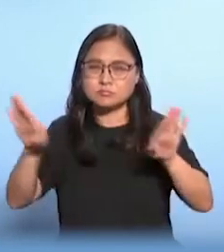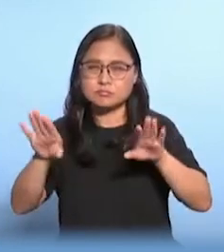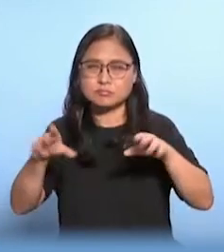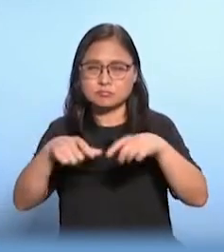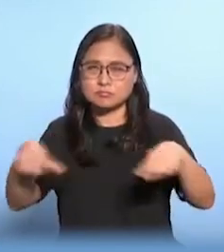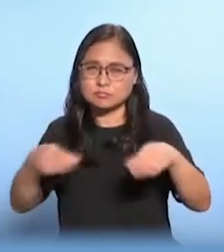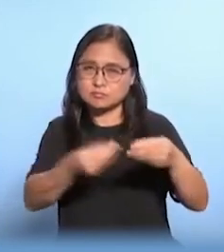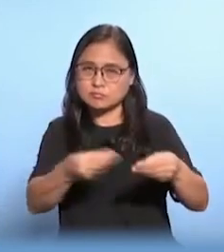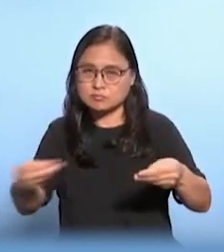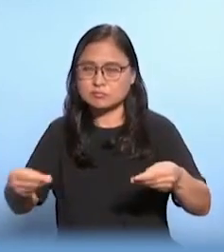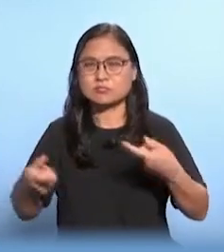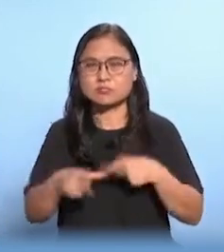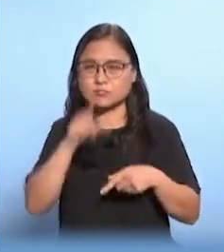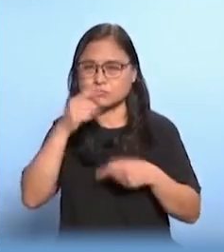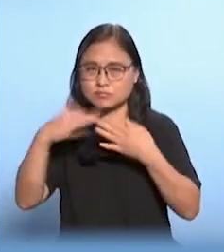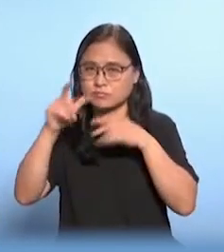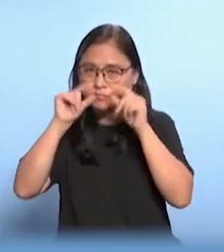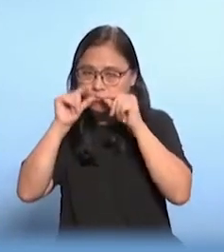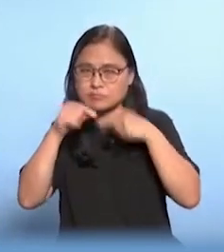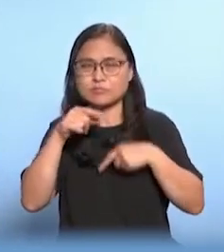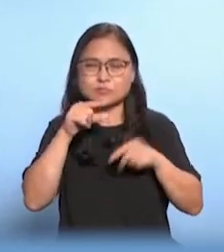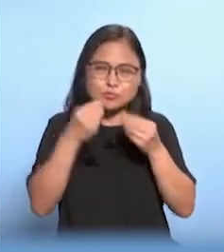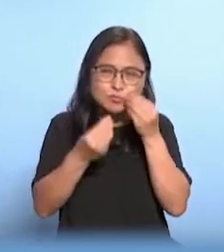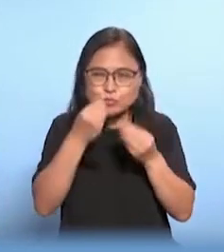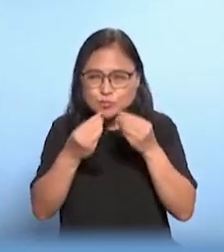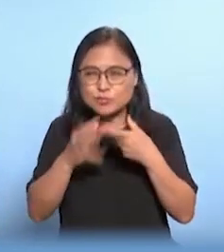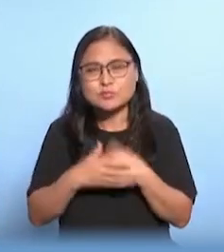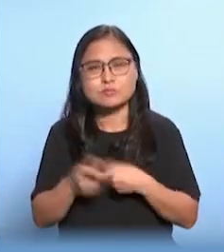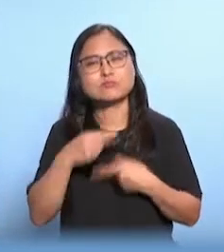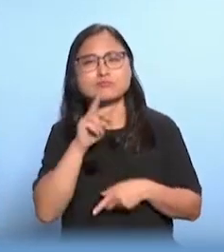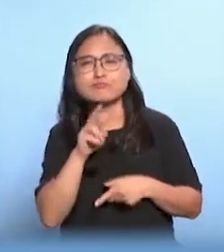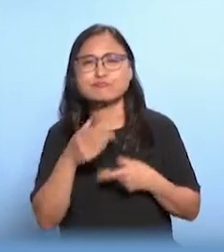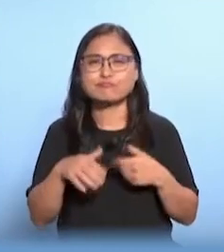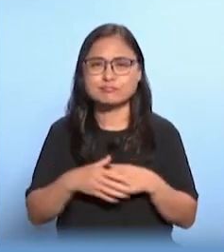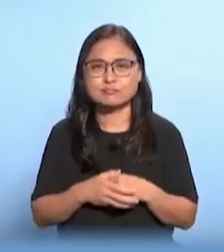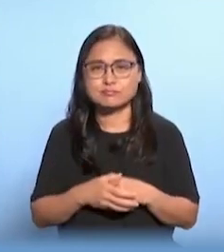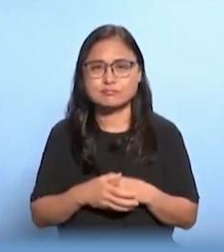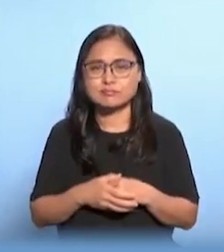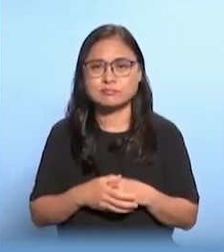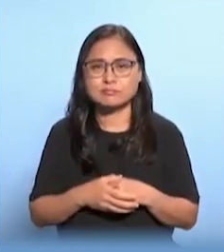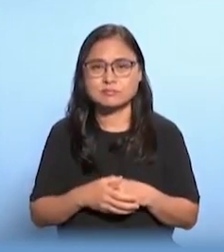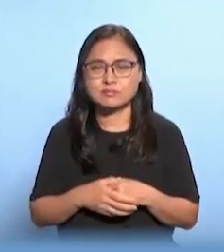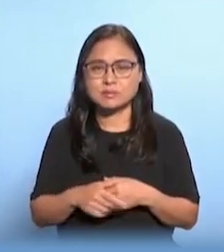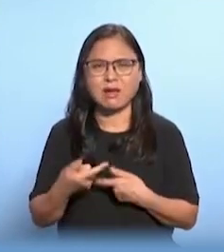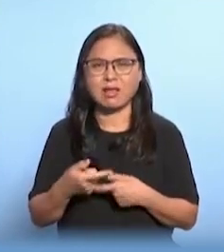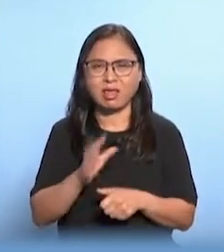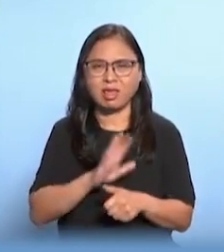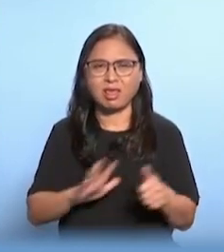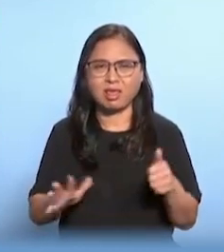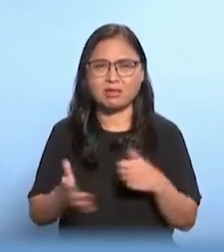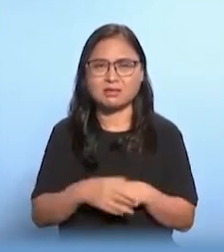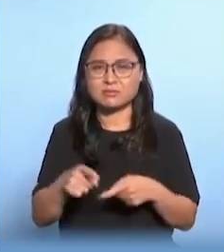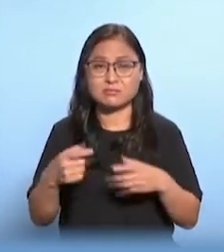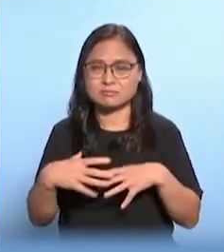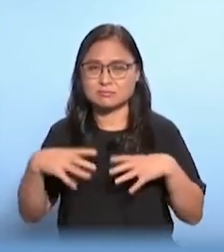野鴿真係悠遊喺度食完嘢喺度企喺度睇啊！咁我哋見到即係呢個亦都係十分嘅滋擾啦。嗱，我呢幅啊大